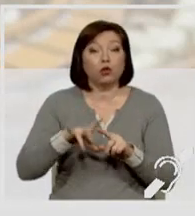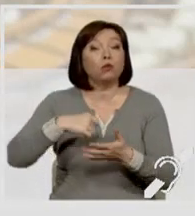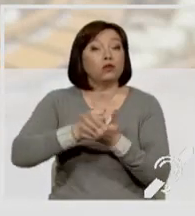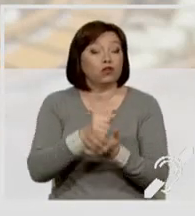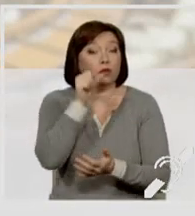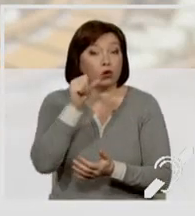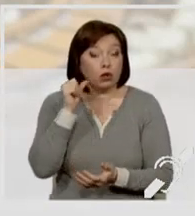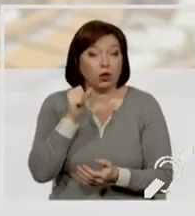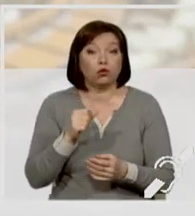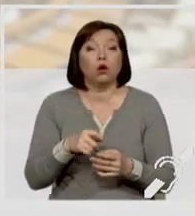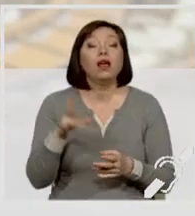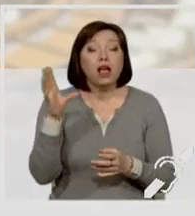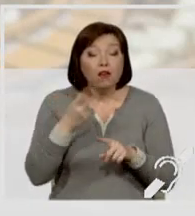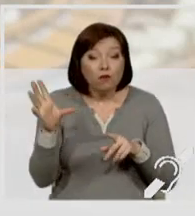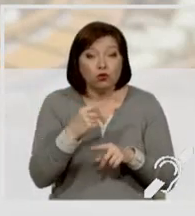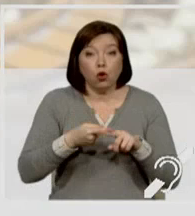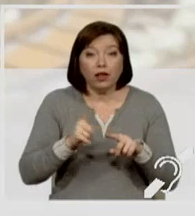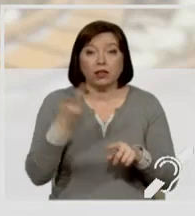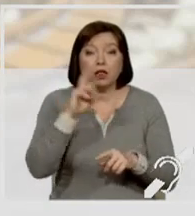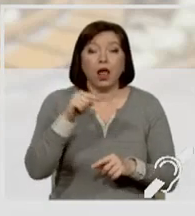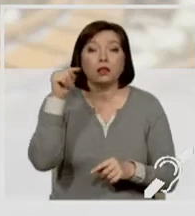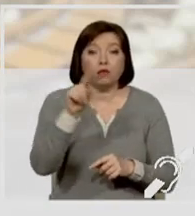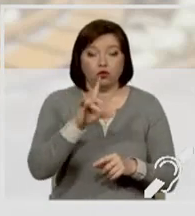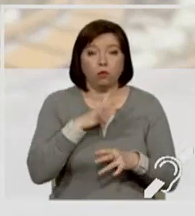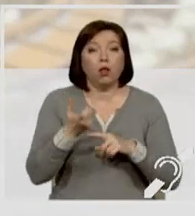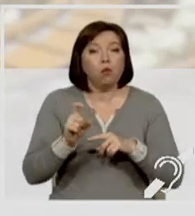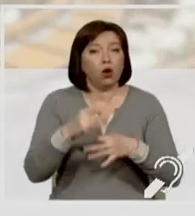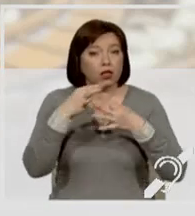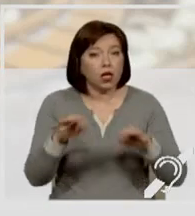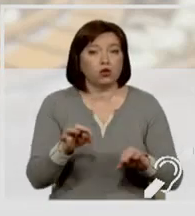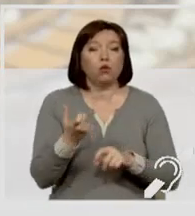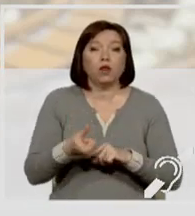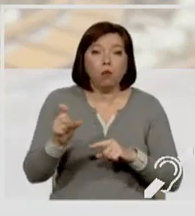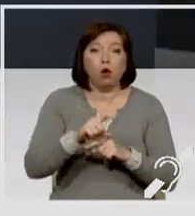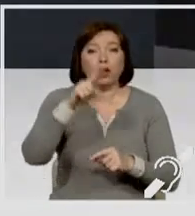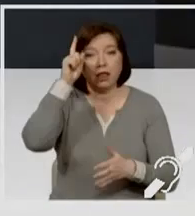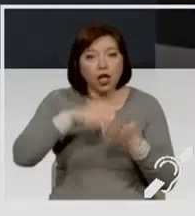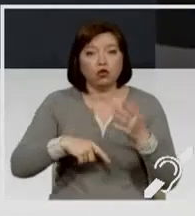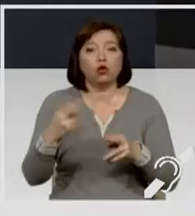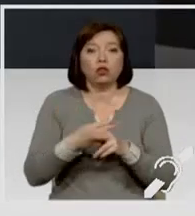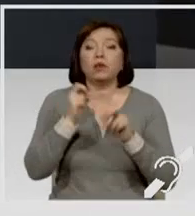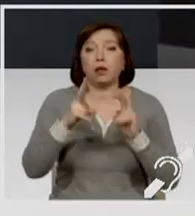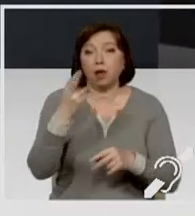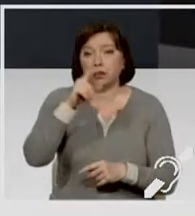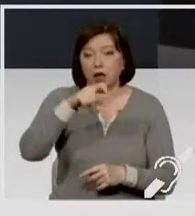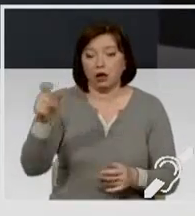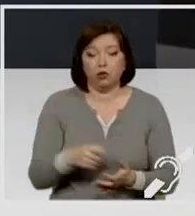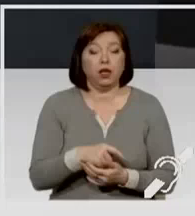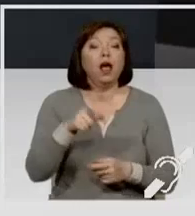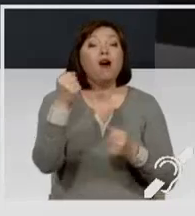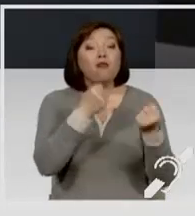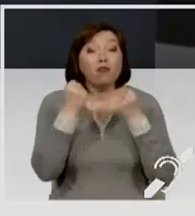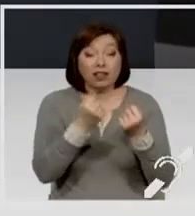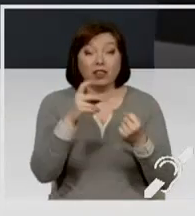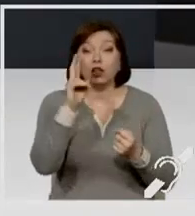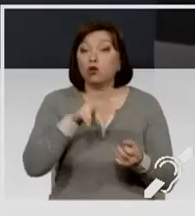trecut. Măsurile adoptate vor face transportul public mai accesibil și mai sigur pentru cetățeni. Operatorii de transport public care nu